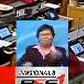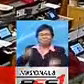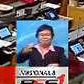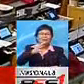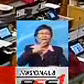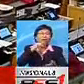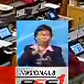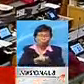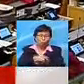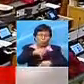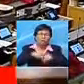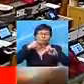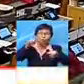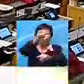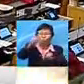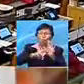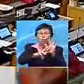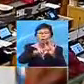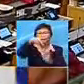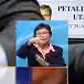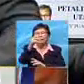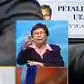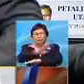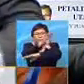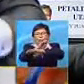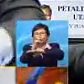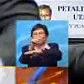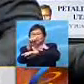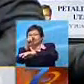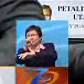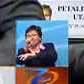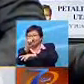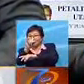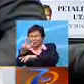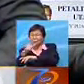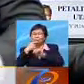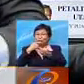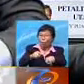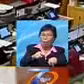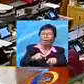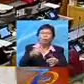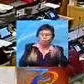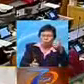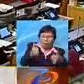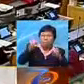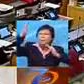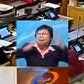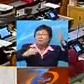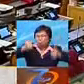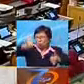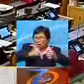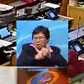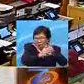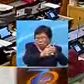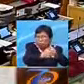Beliau berkata demikian ketika menjawab soalan wakil PKR Bukit Katil, Syamsul Iskandar Muhammad Akin, sama ada Malaysia patut